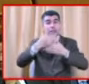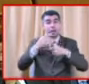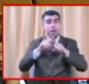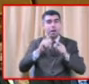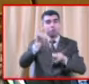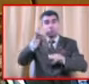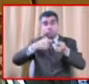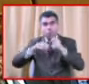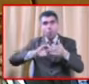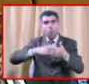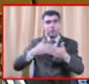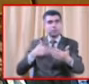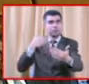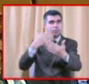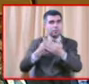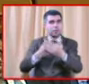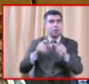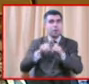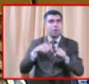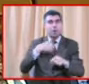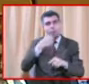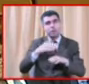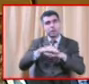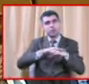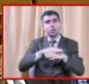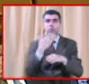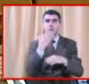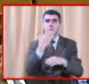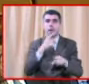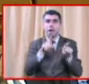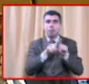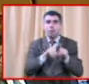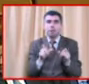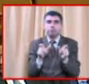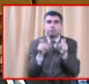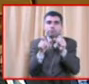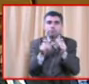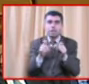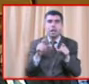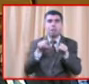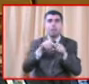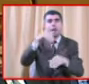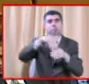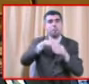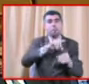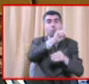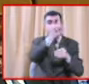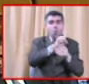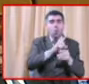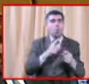انتهت. فعليكم السيد الوزير، وهذه اشكركم جزيل الشكر انتم والقطاعات والمجالس المنتخبه